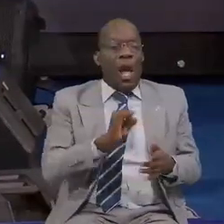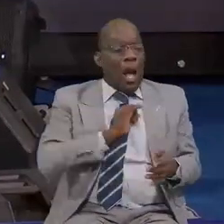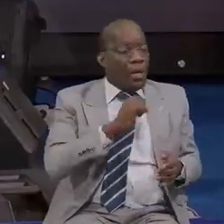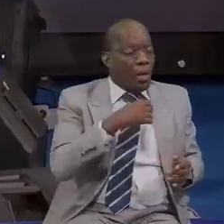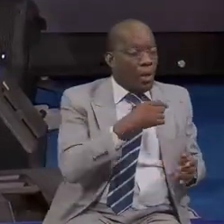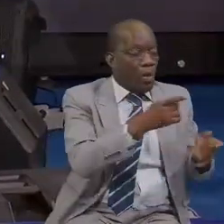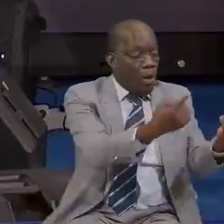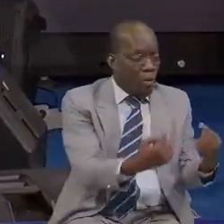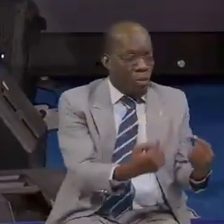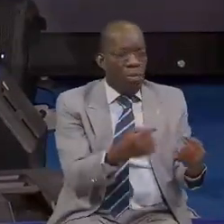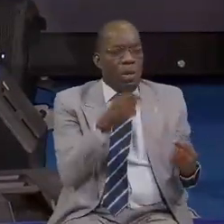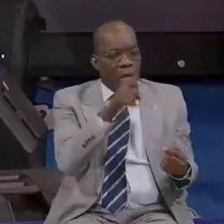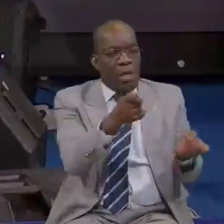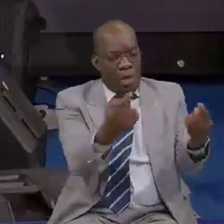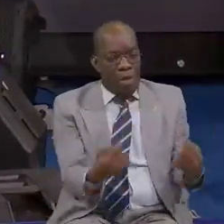il vient.